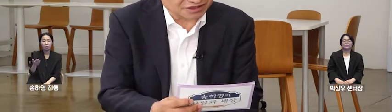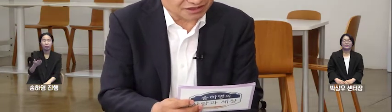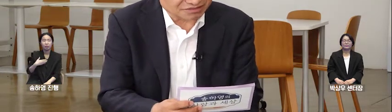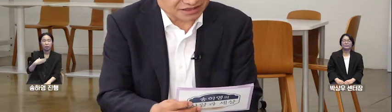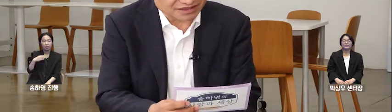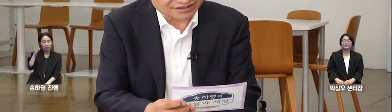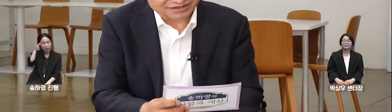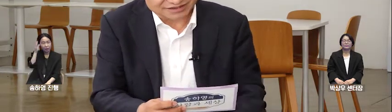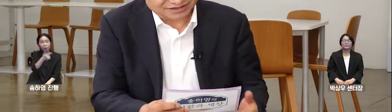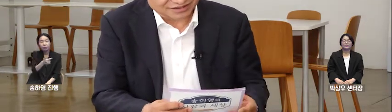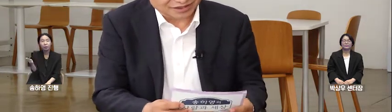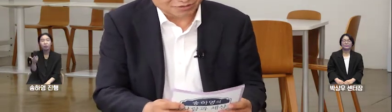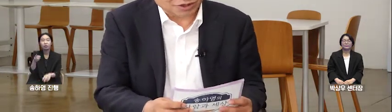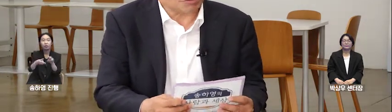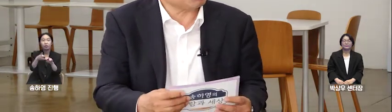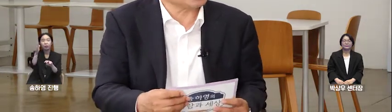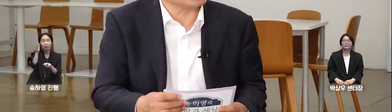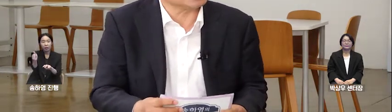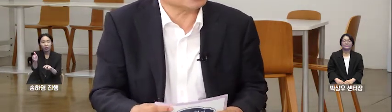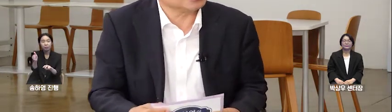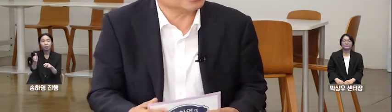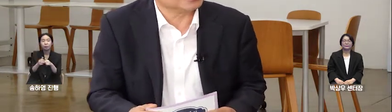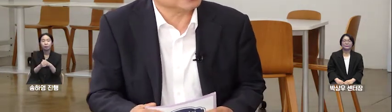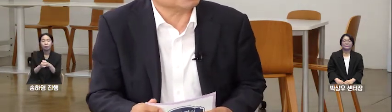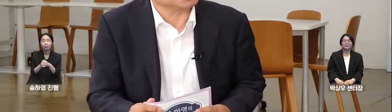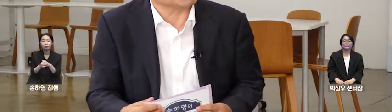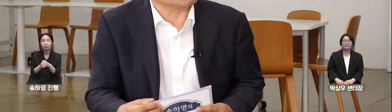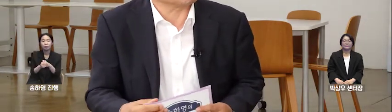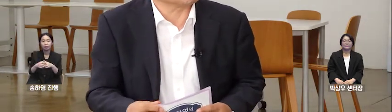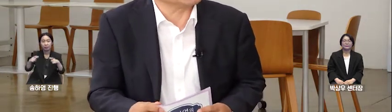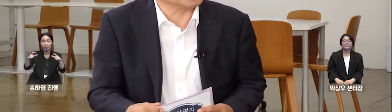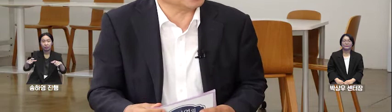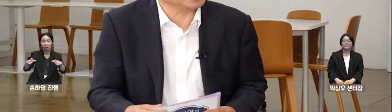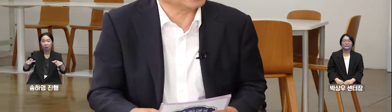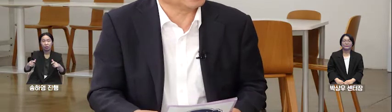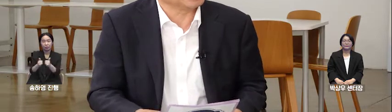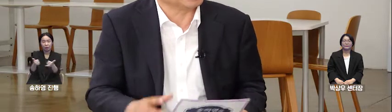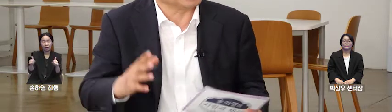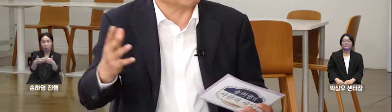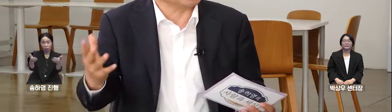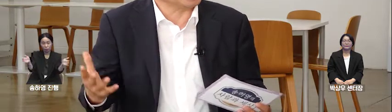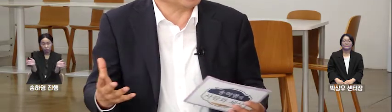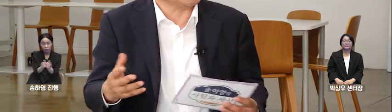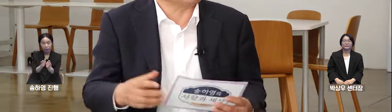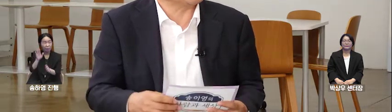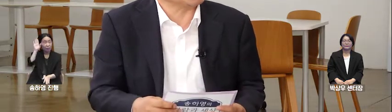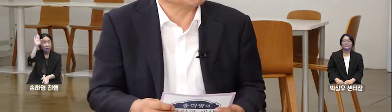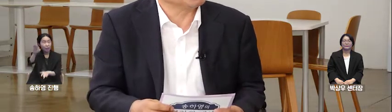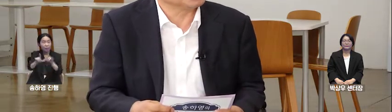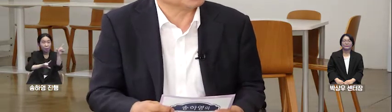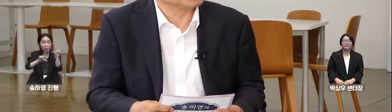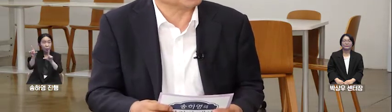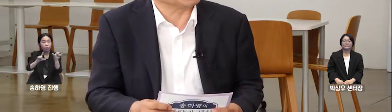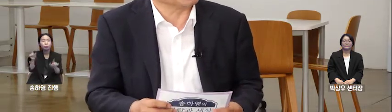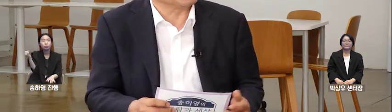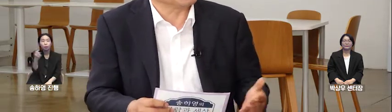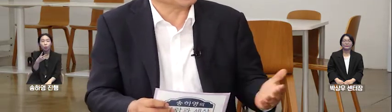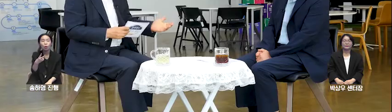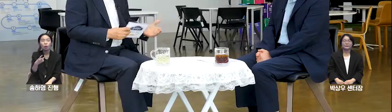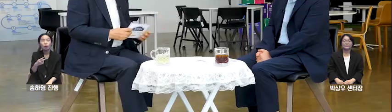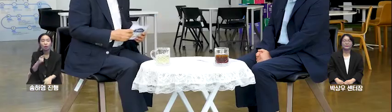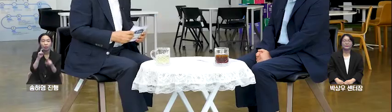질문 드리겠습니다. 센터장님께 꿈꾸시는 우리 지역 공동체의 미래의 모습